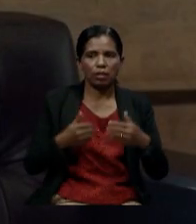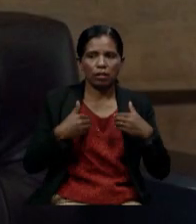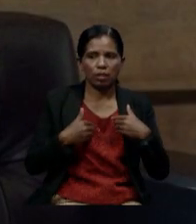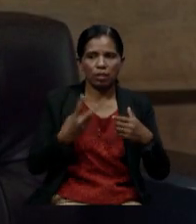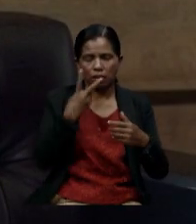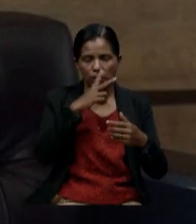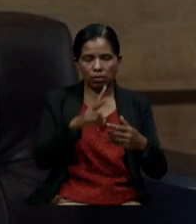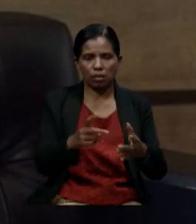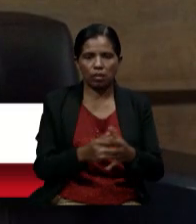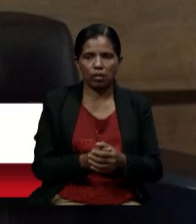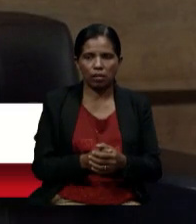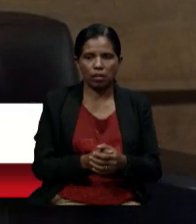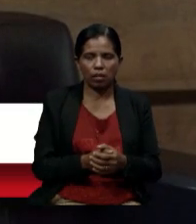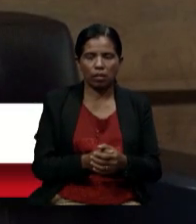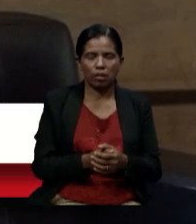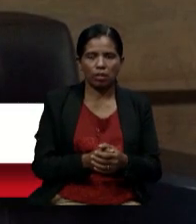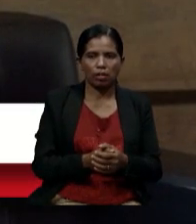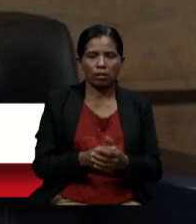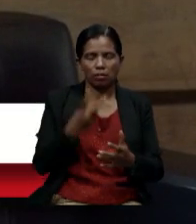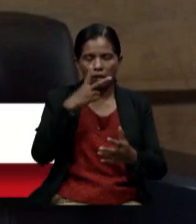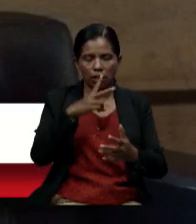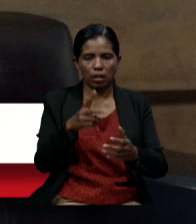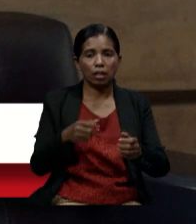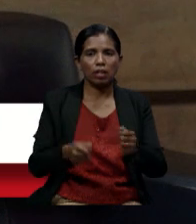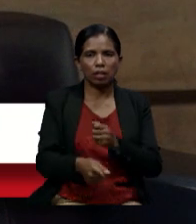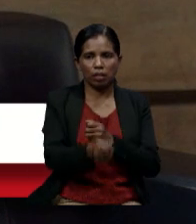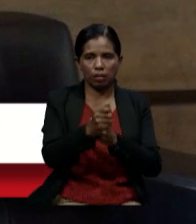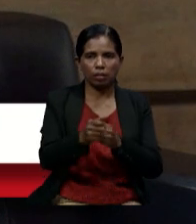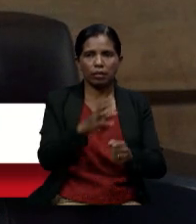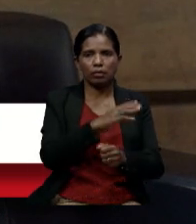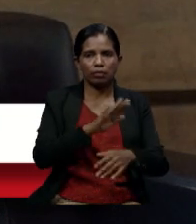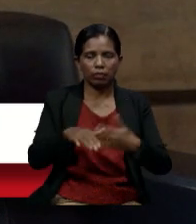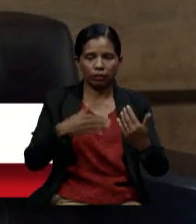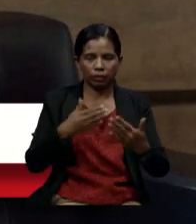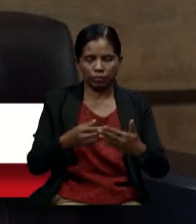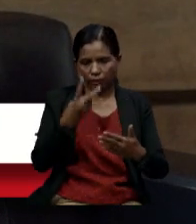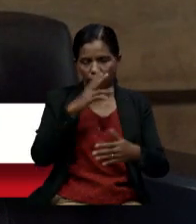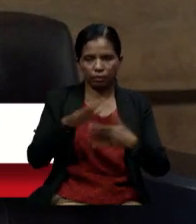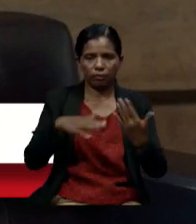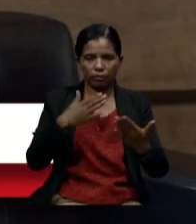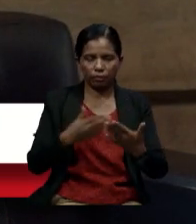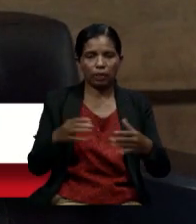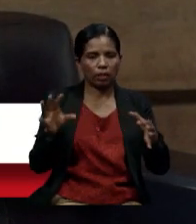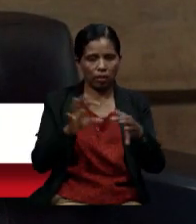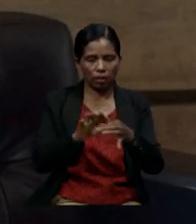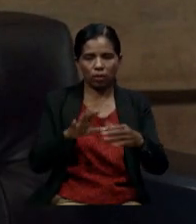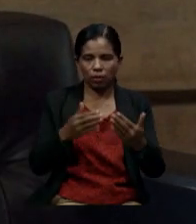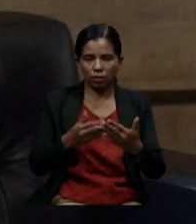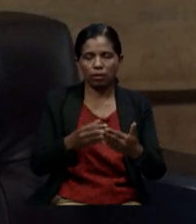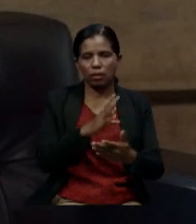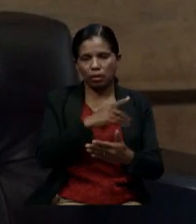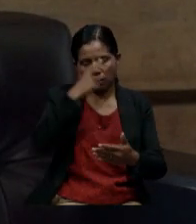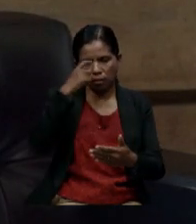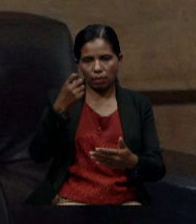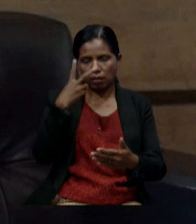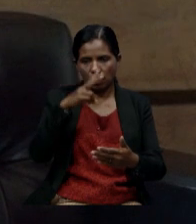Taumatam explora a indústria pesca e boa cerne ligado roto, interligado roto, tamba reverte,